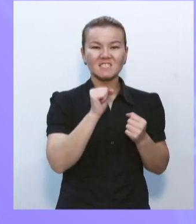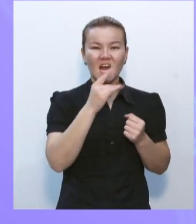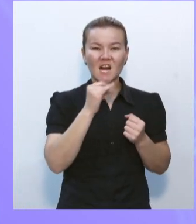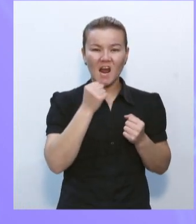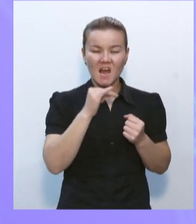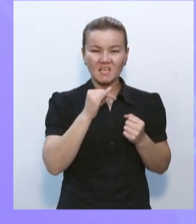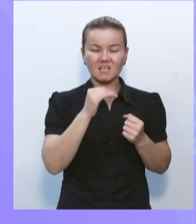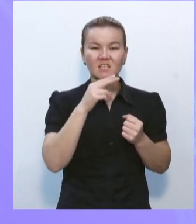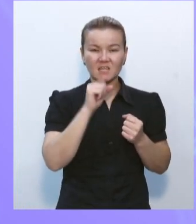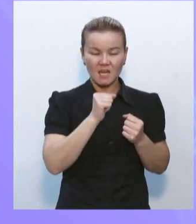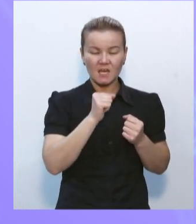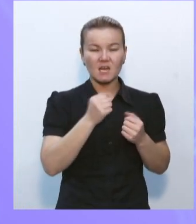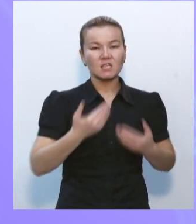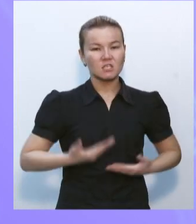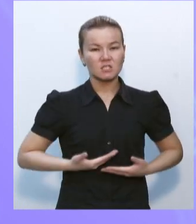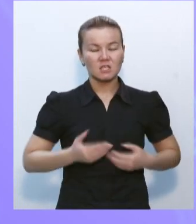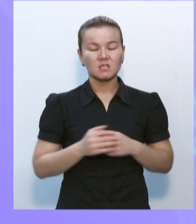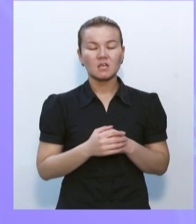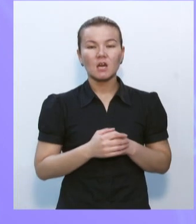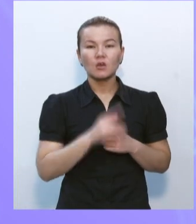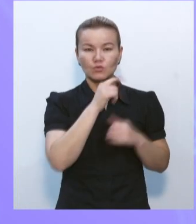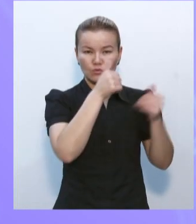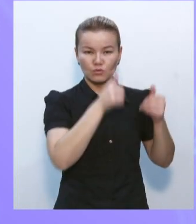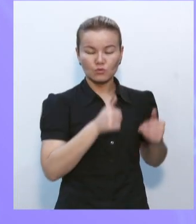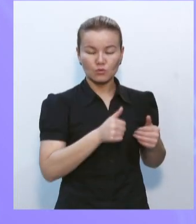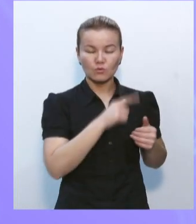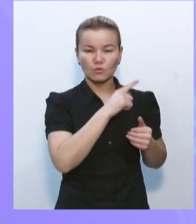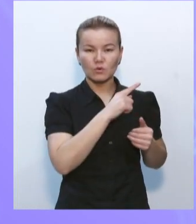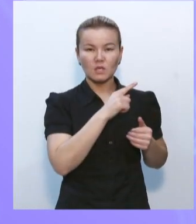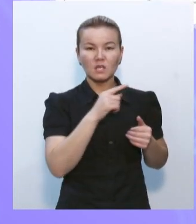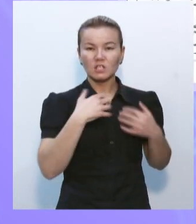Сүрөттөгү жаныбарды сүрөттөп айтып бергиле.